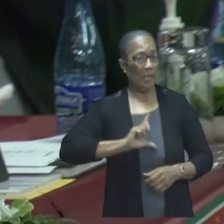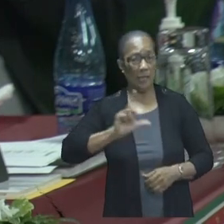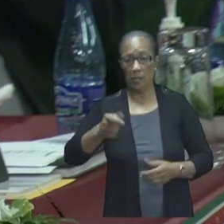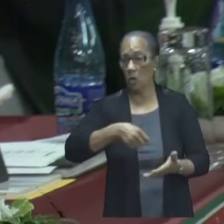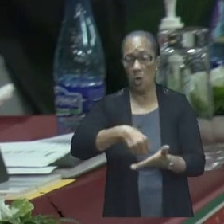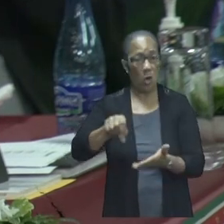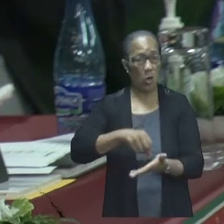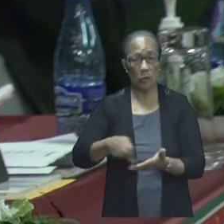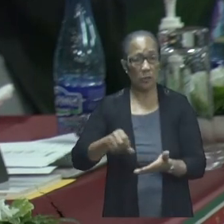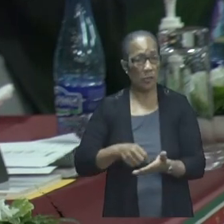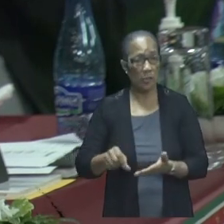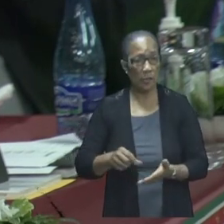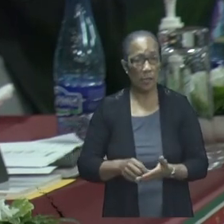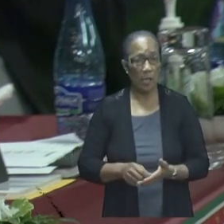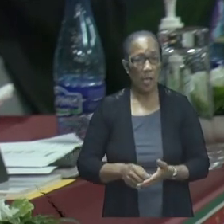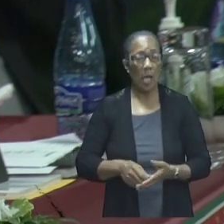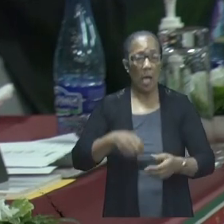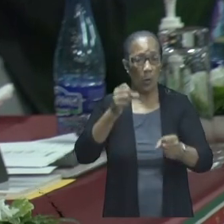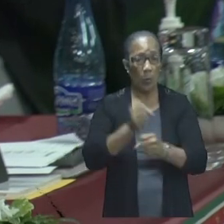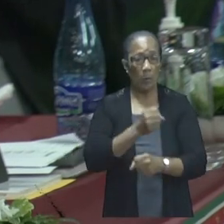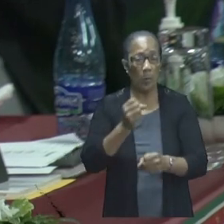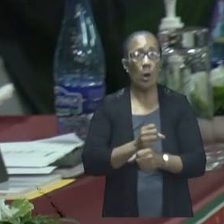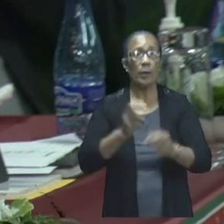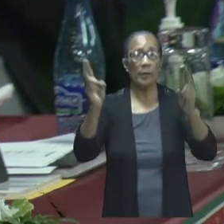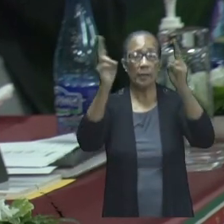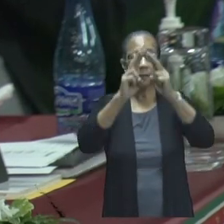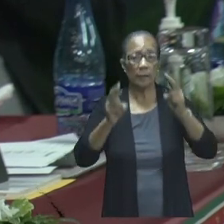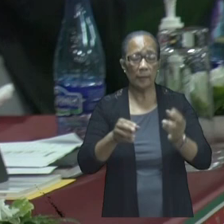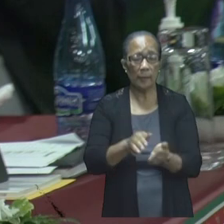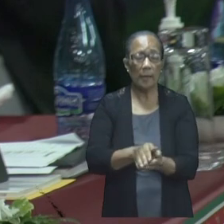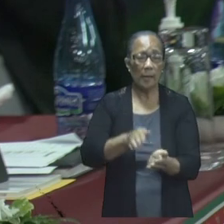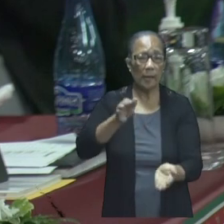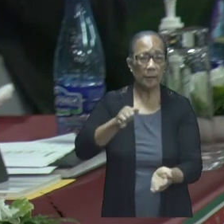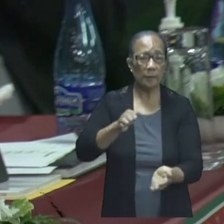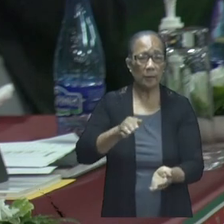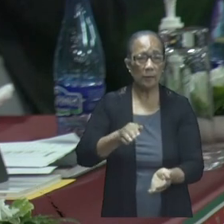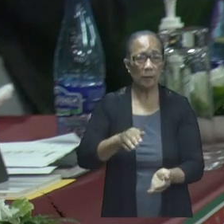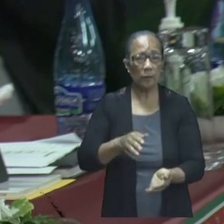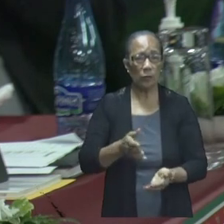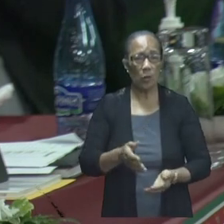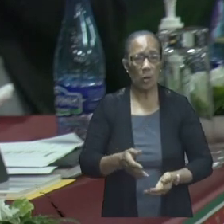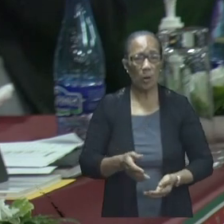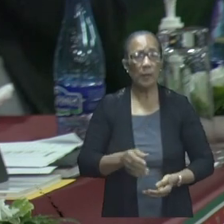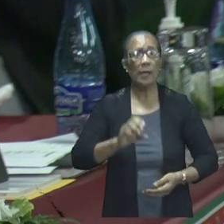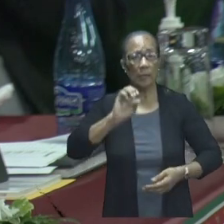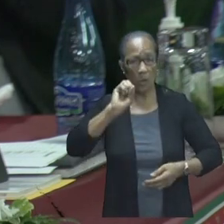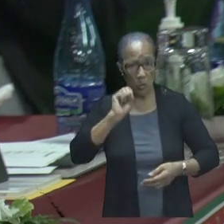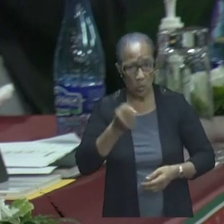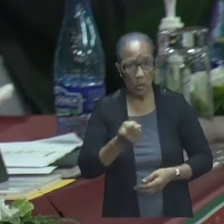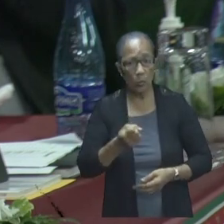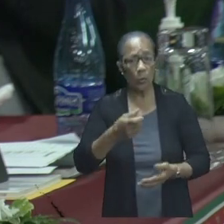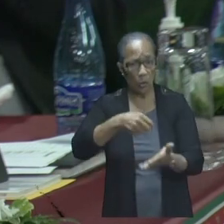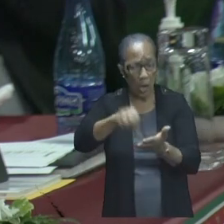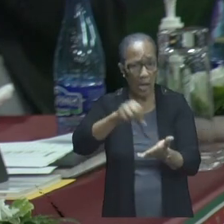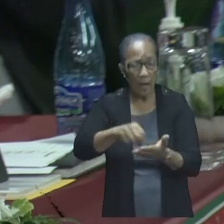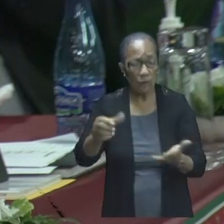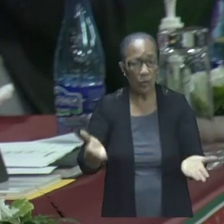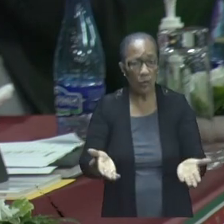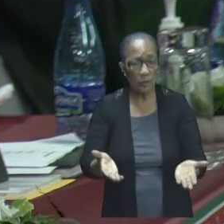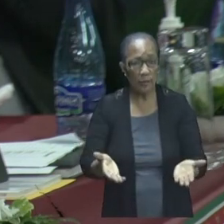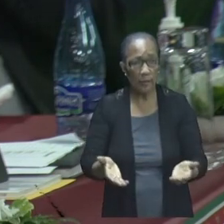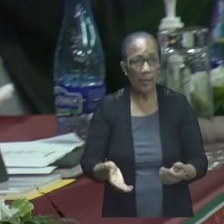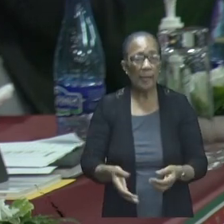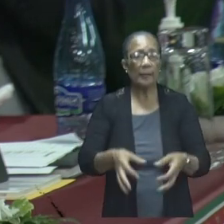internationaal we de zaak vooraf dus daar hebben we hem dan weer af te lossen dan is precies de kern